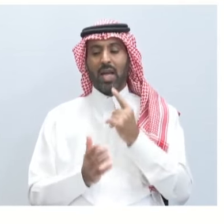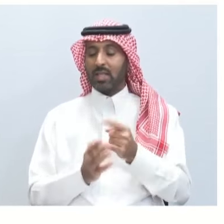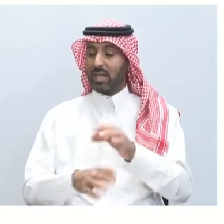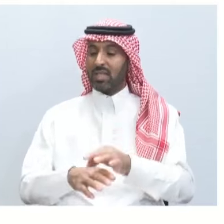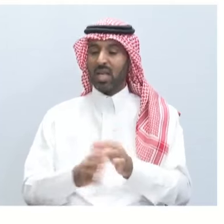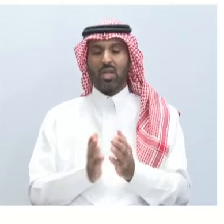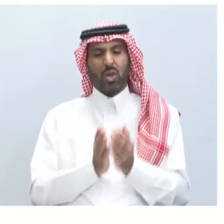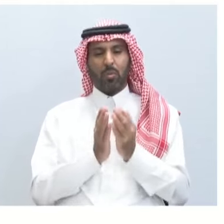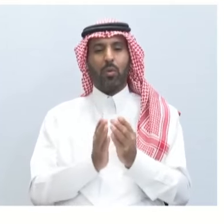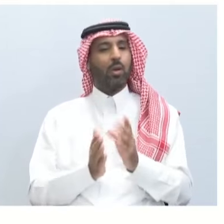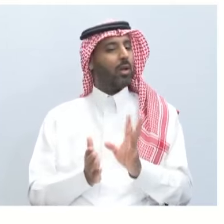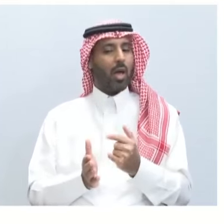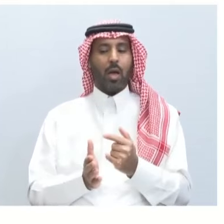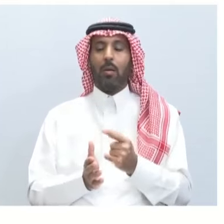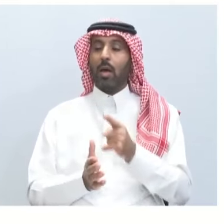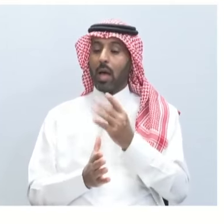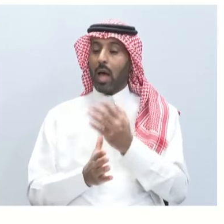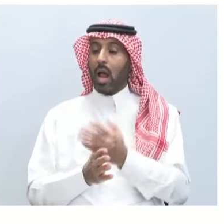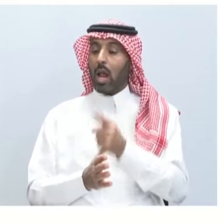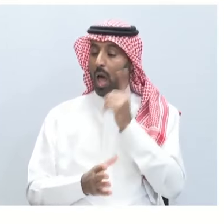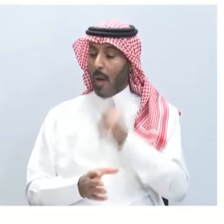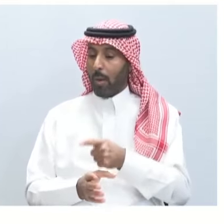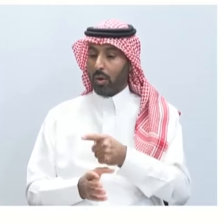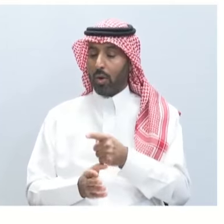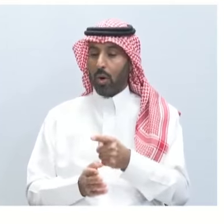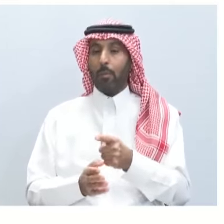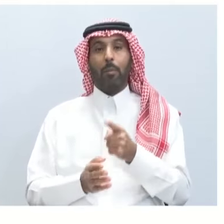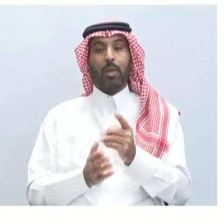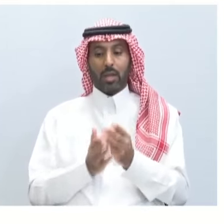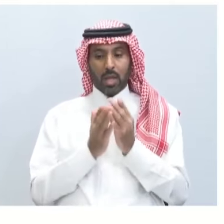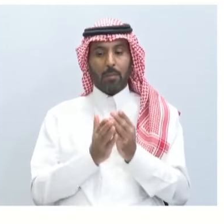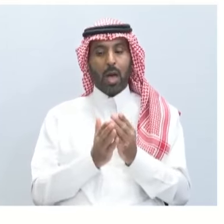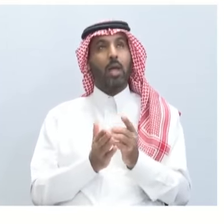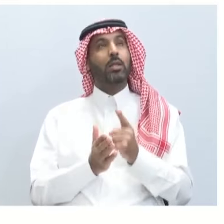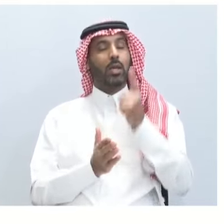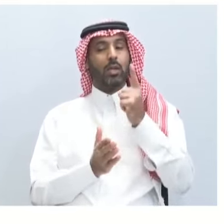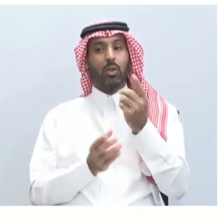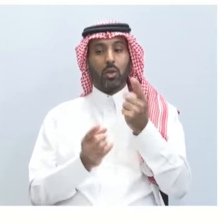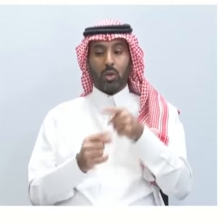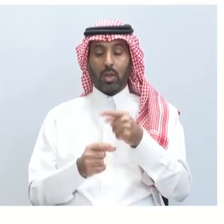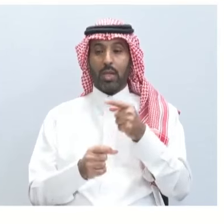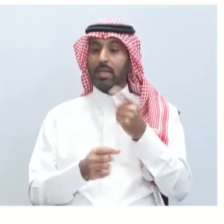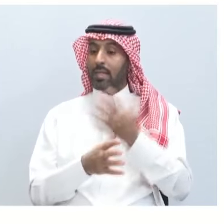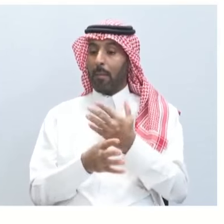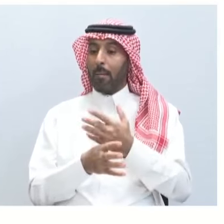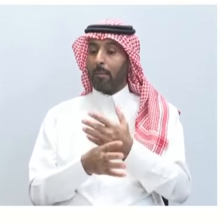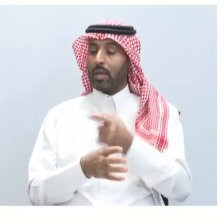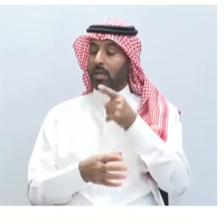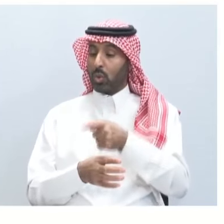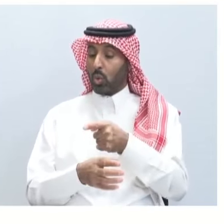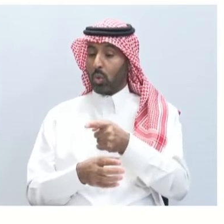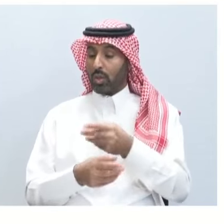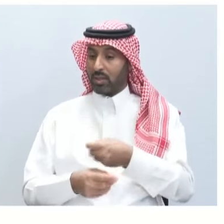ليكون جزاؤهم على قدر اعمالهم ليكون جزاؤهم على قدر اعمالهم ايضا نريد ان نستخرج